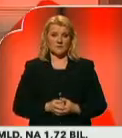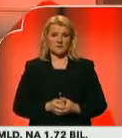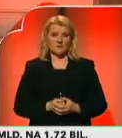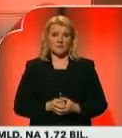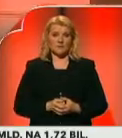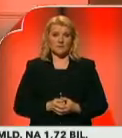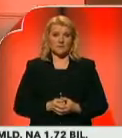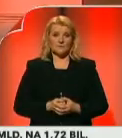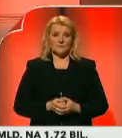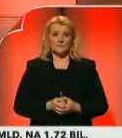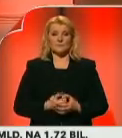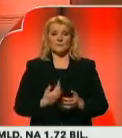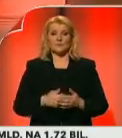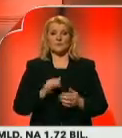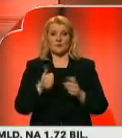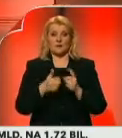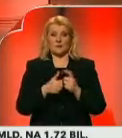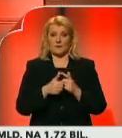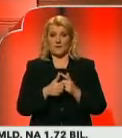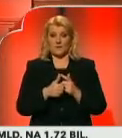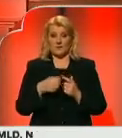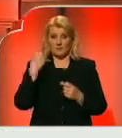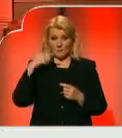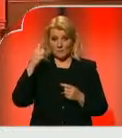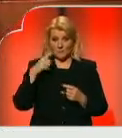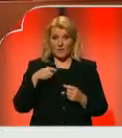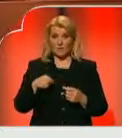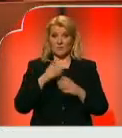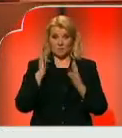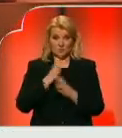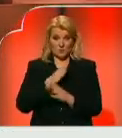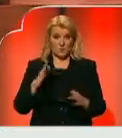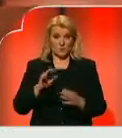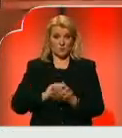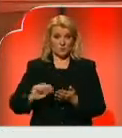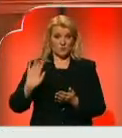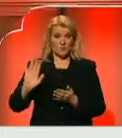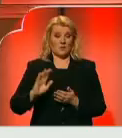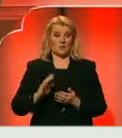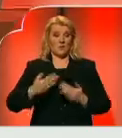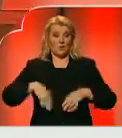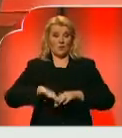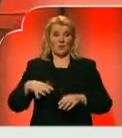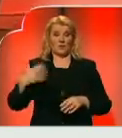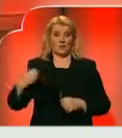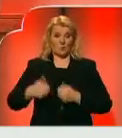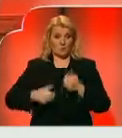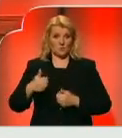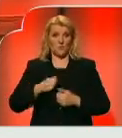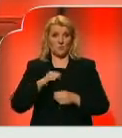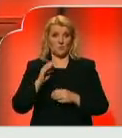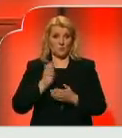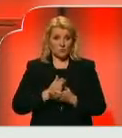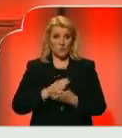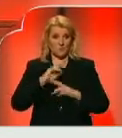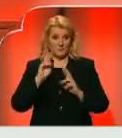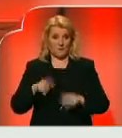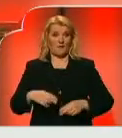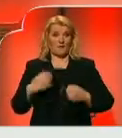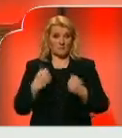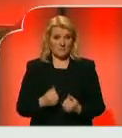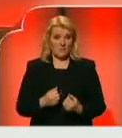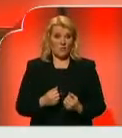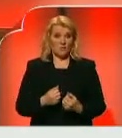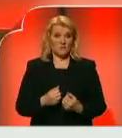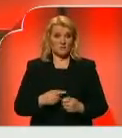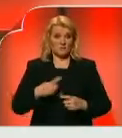to je za prvé otázka, jestli to rozhodnutí Úřadu pro ochranu hospodářské soutěže nabyde právní moci